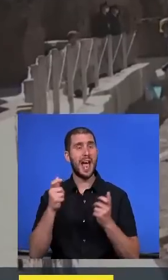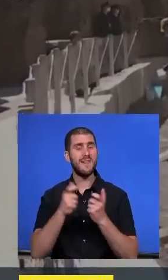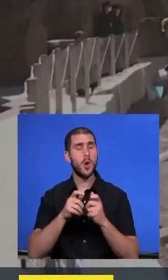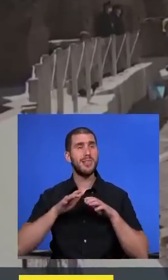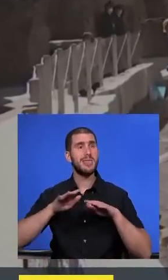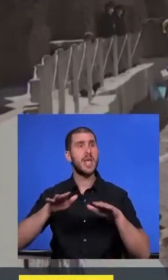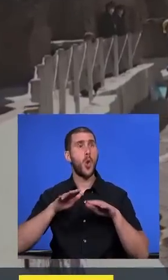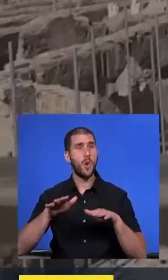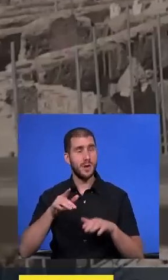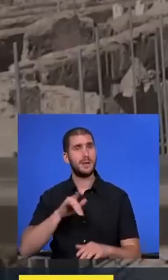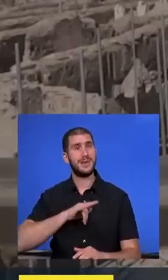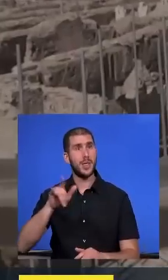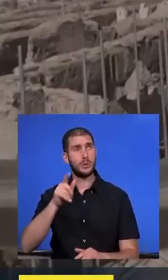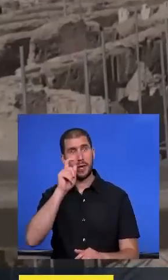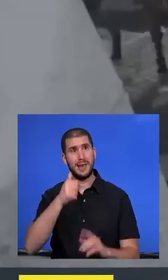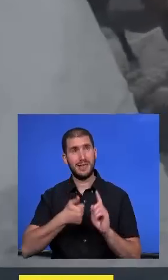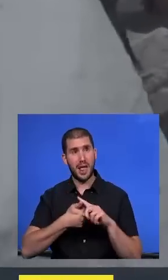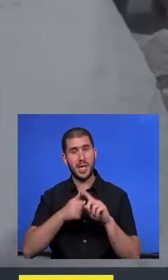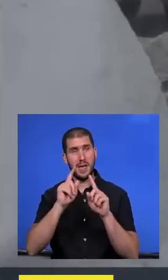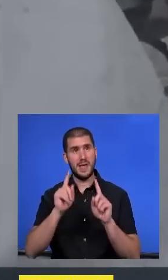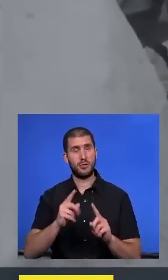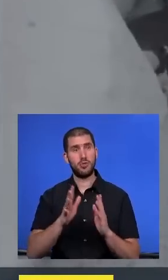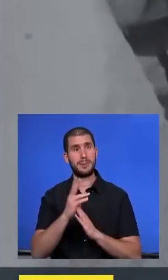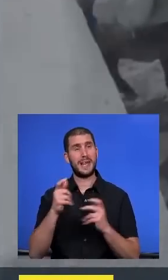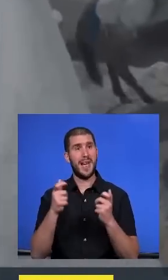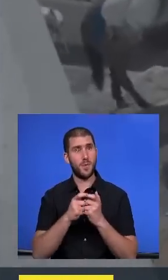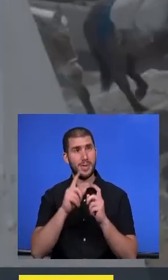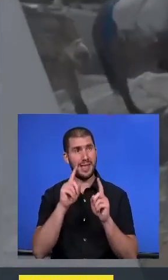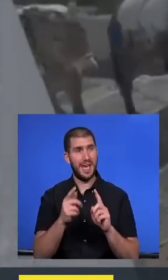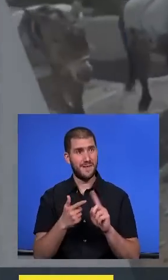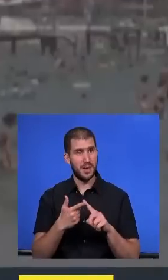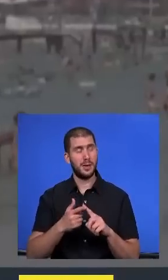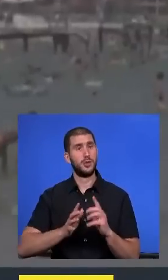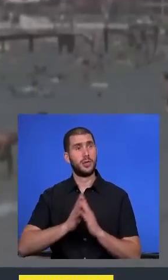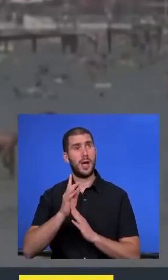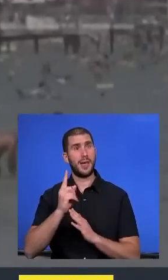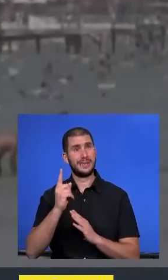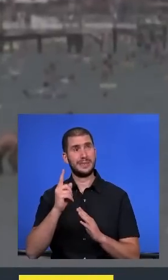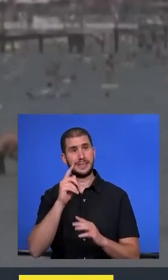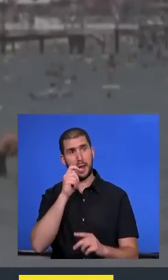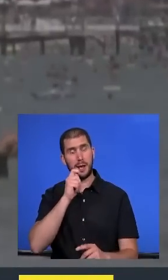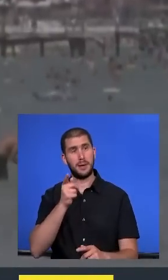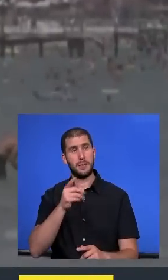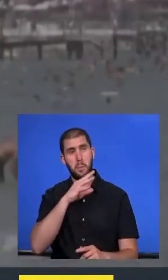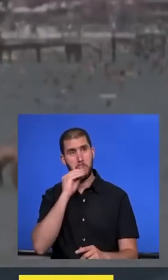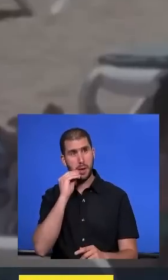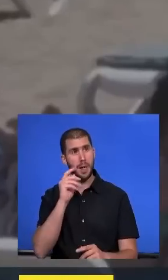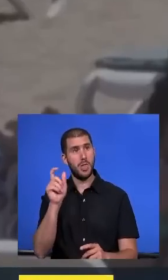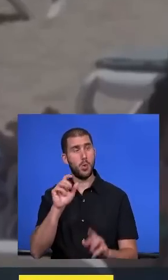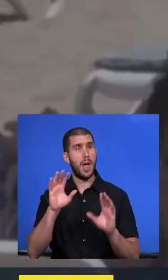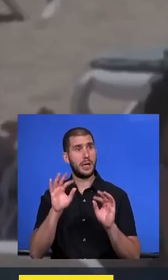תעופה שיטוסו לאיטליה, 12 חברות ליוון, לבולגריה 11 חברות, לטורקיה